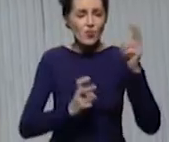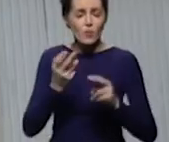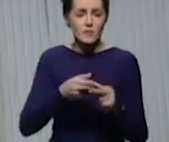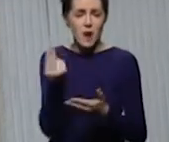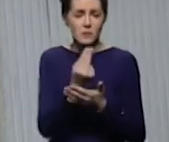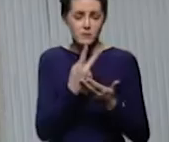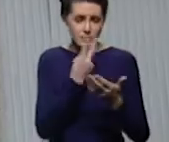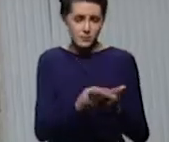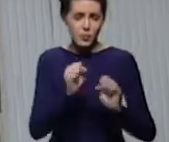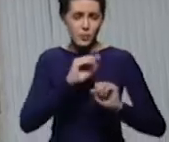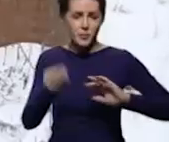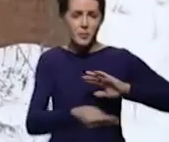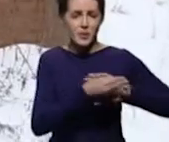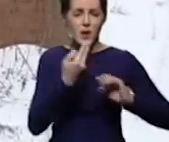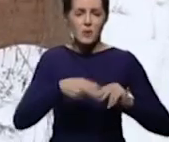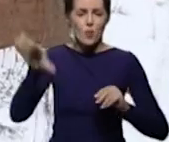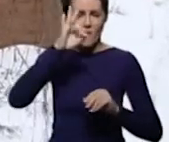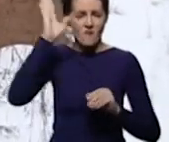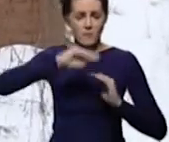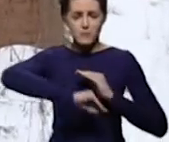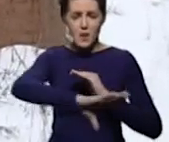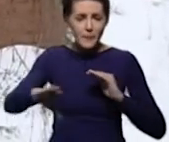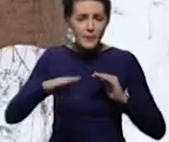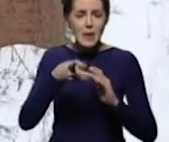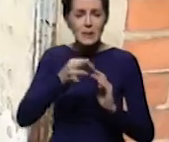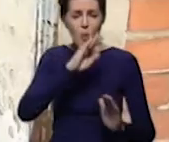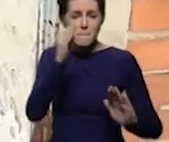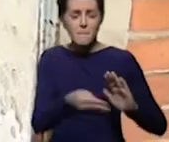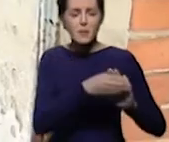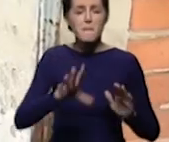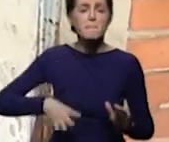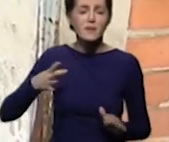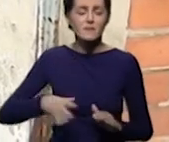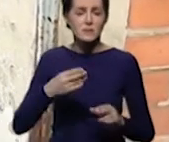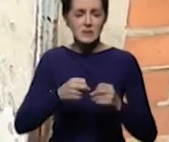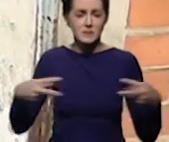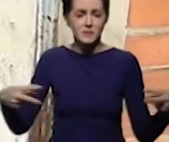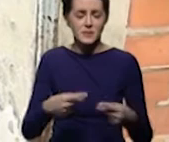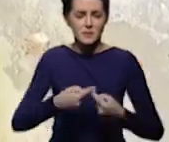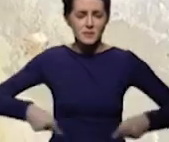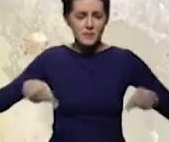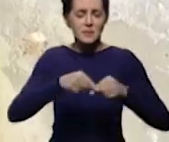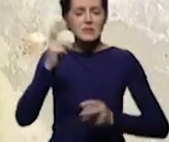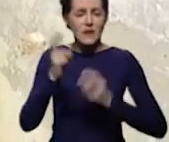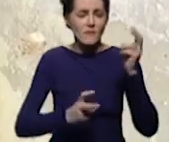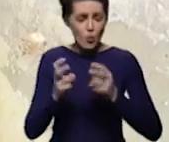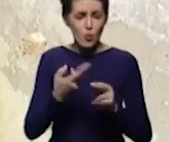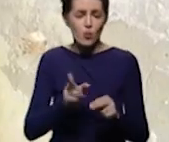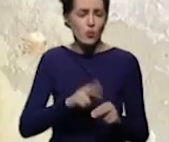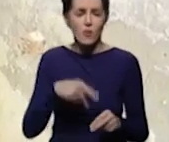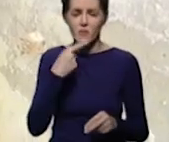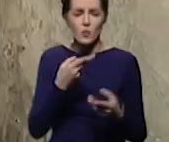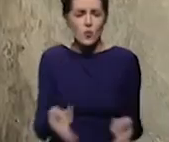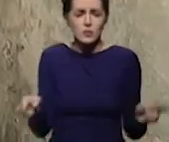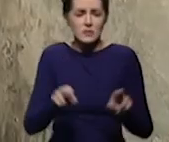привела нас до затопленого укриття, а від бомбосховища на території колишнього арматурно-ізоляторного заводу не залишилось